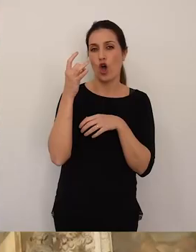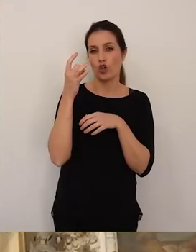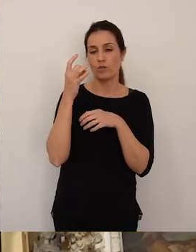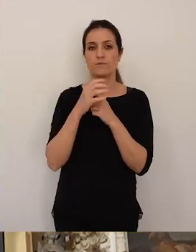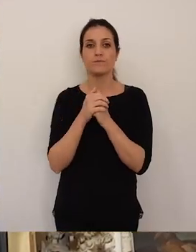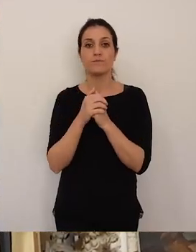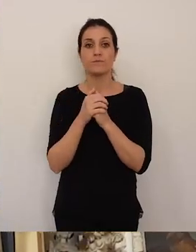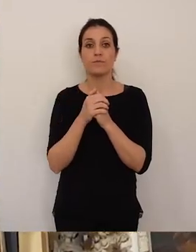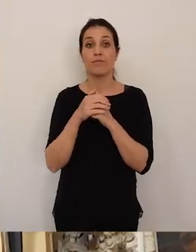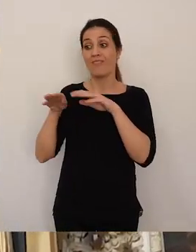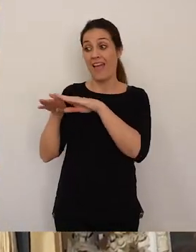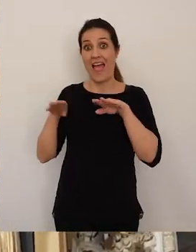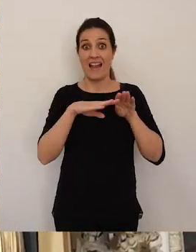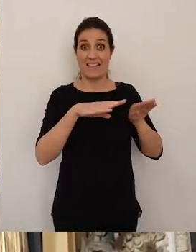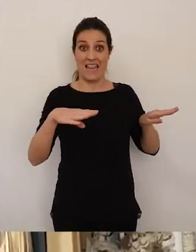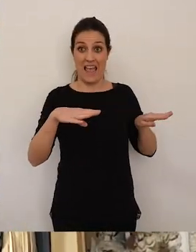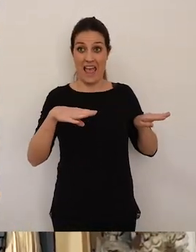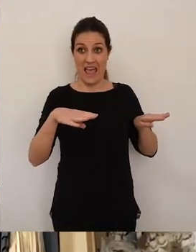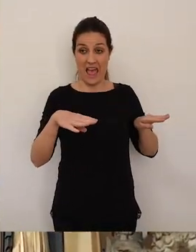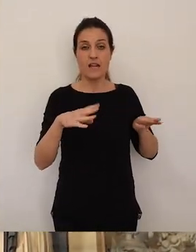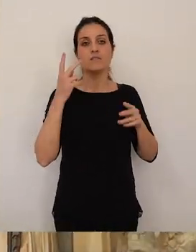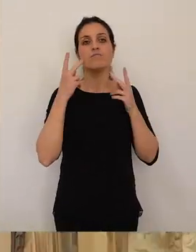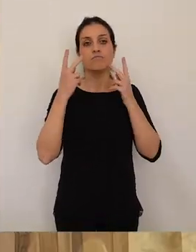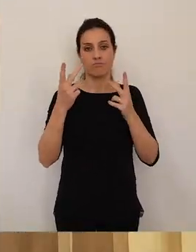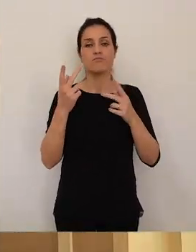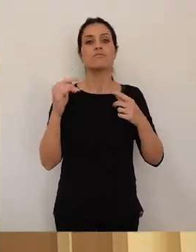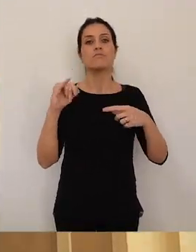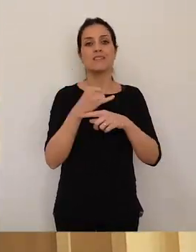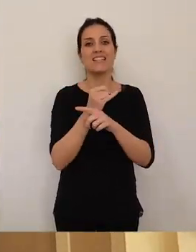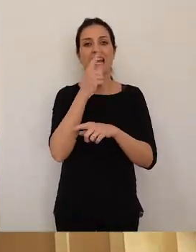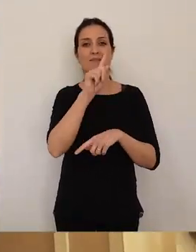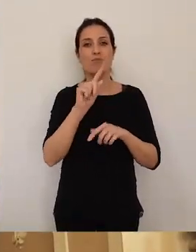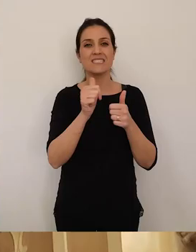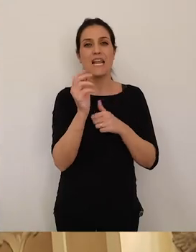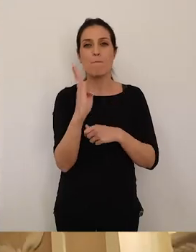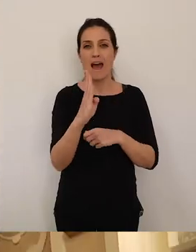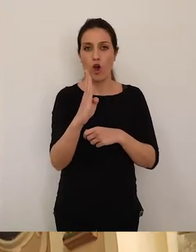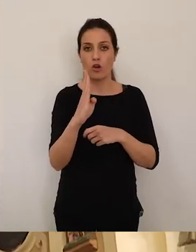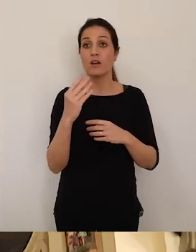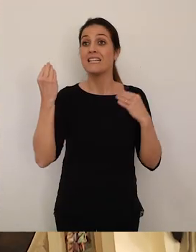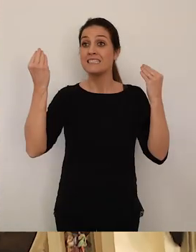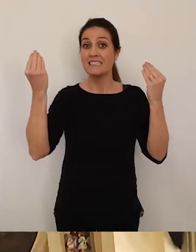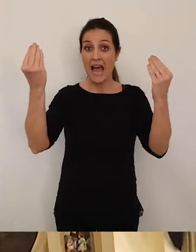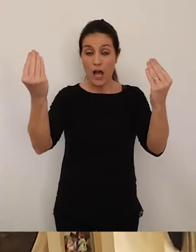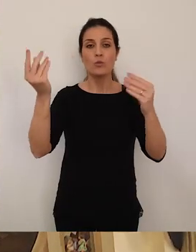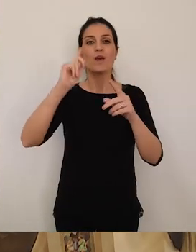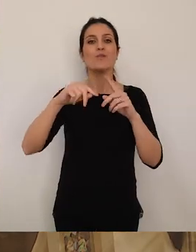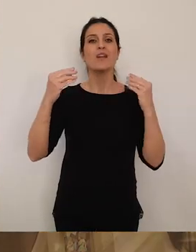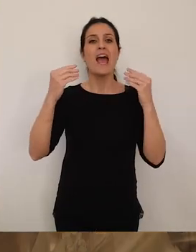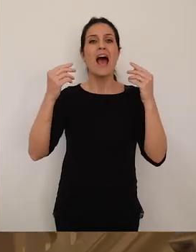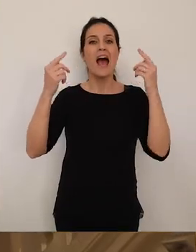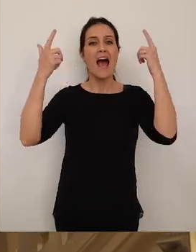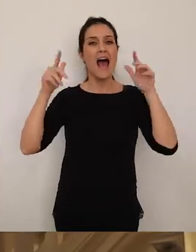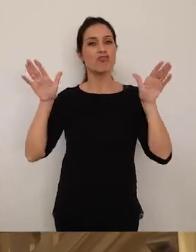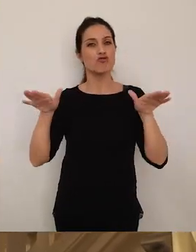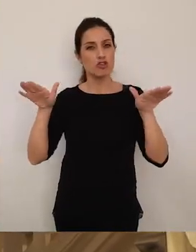altari laterali mostrano i pregiati intagli del gusto barocco. È un trionfo di statue e putti angelici, caratteristici esempi